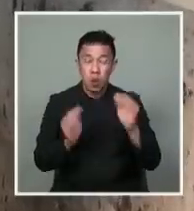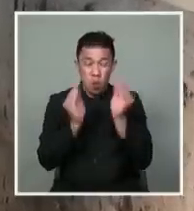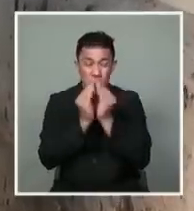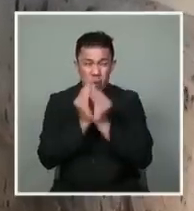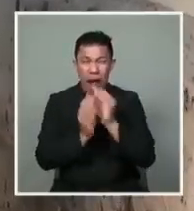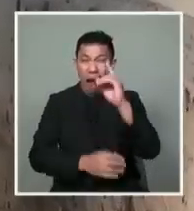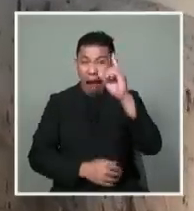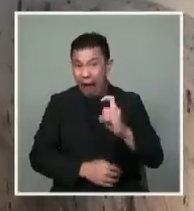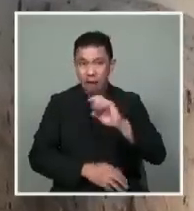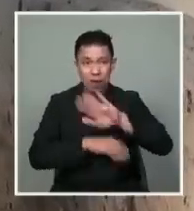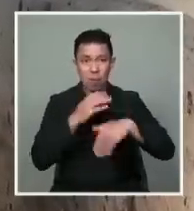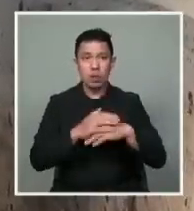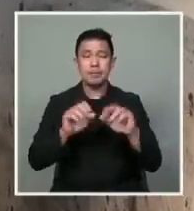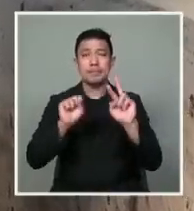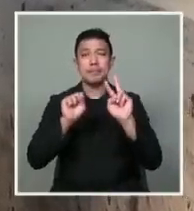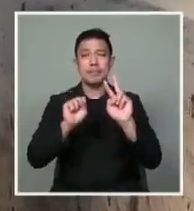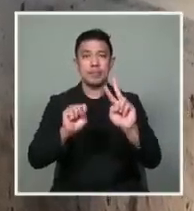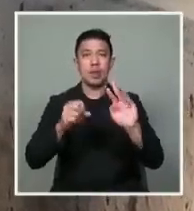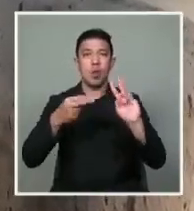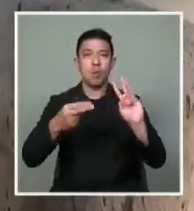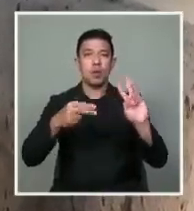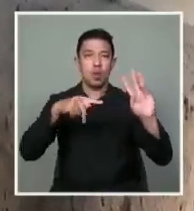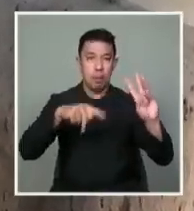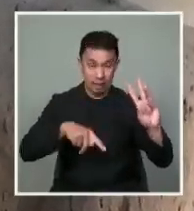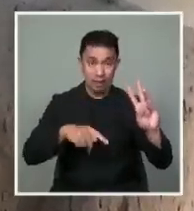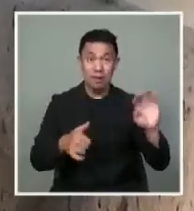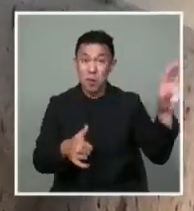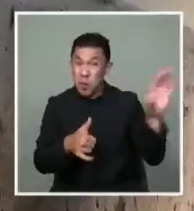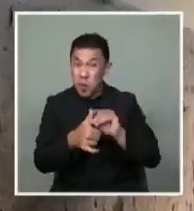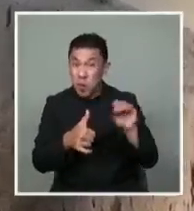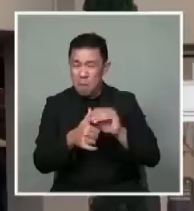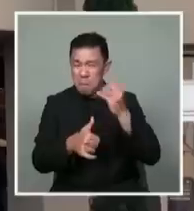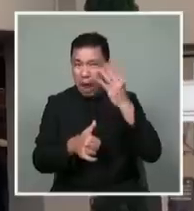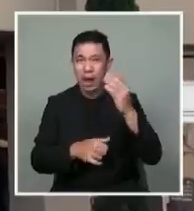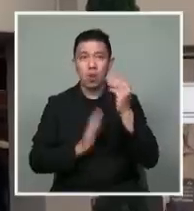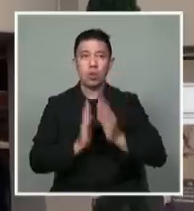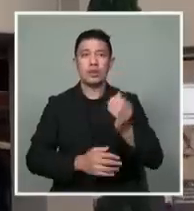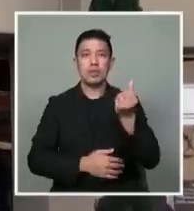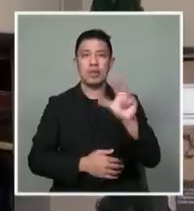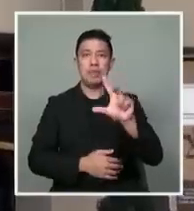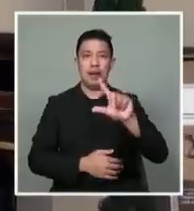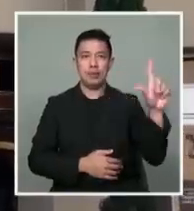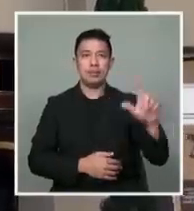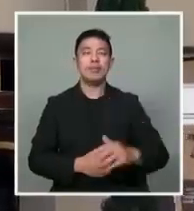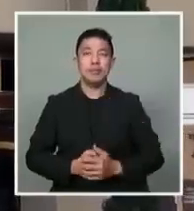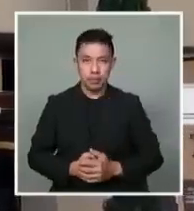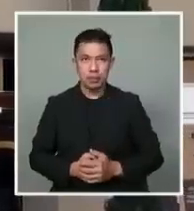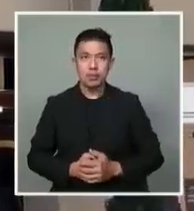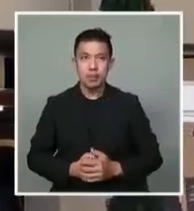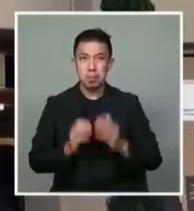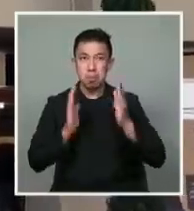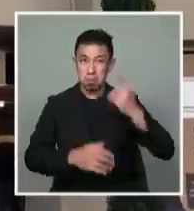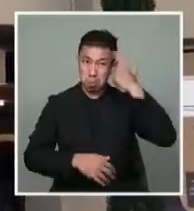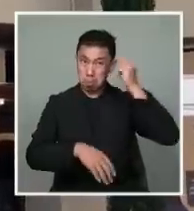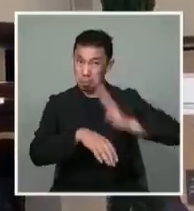หรัฐตอนนี้ 266,000 กว่าคนแล้วนะคะแล้วก็ติดเชื้อสะสมมากกว่า13ล้านคนค่ะทีนี้ผู้เชี่ยวชาญก็ยังค